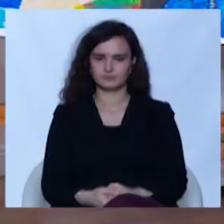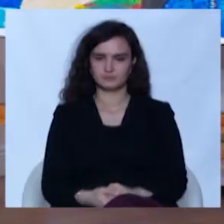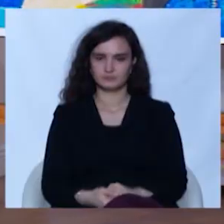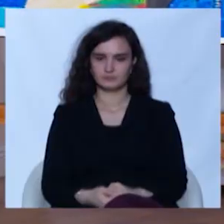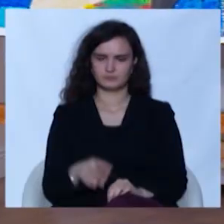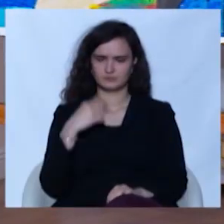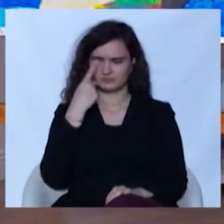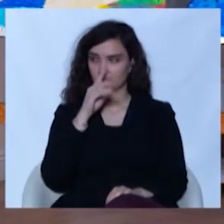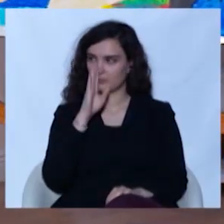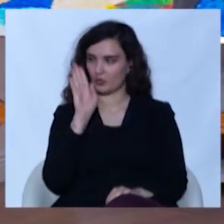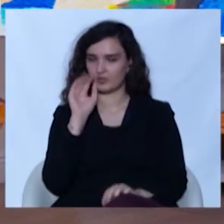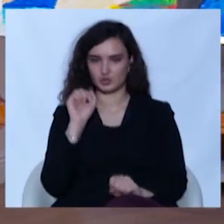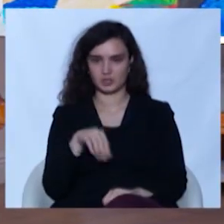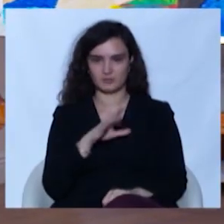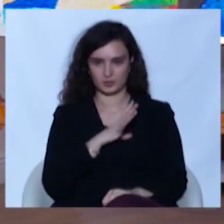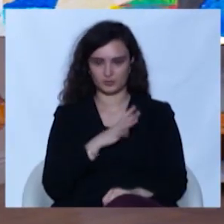პროფილში.